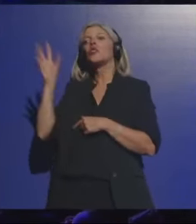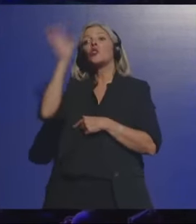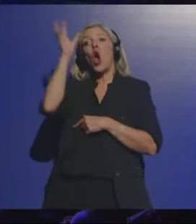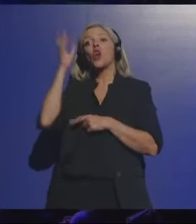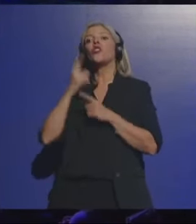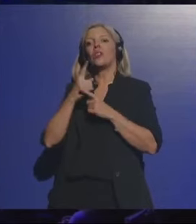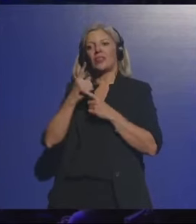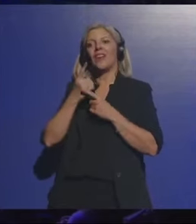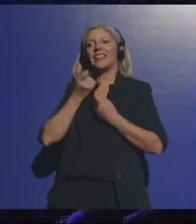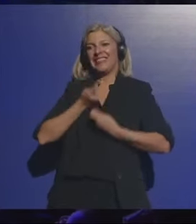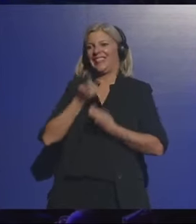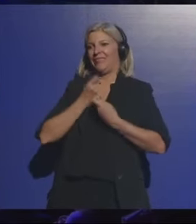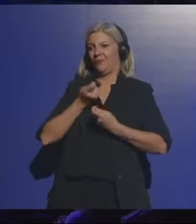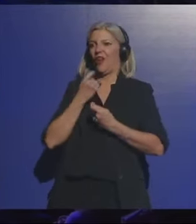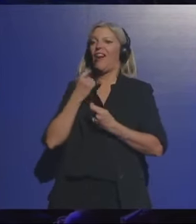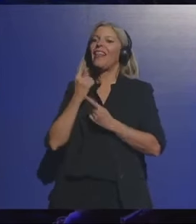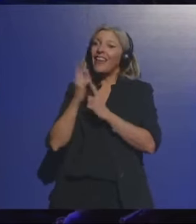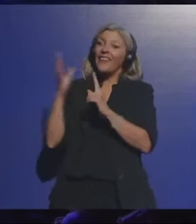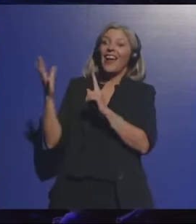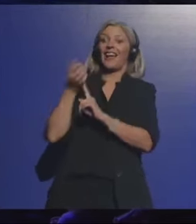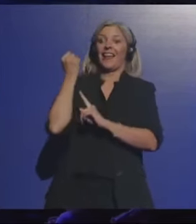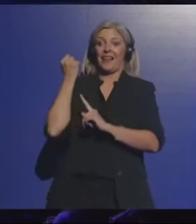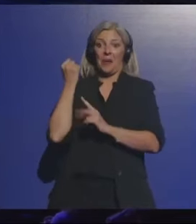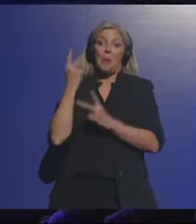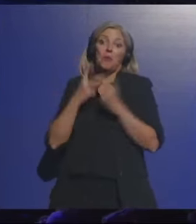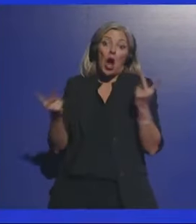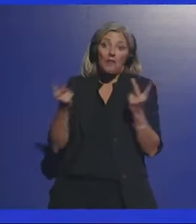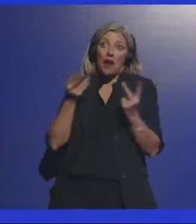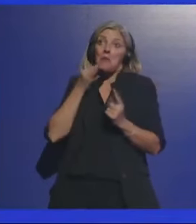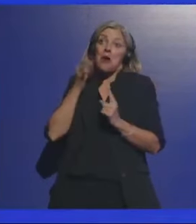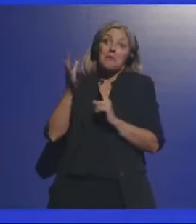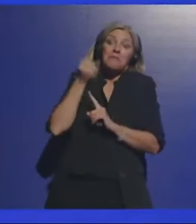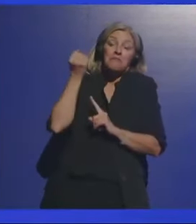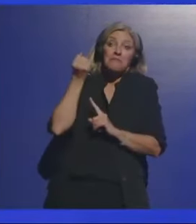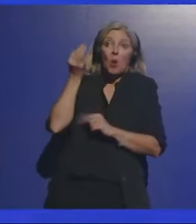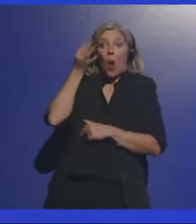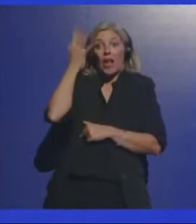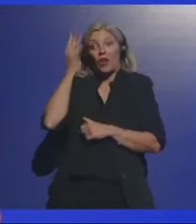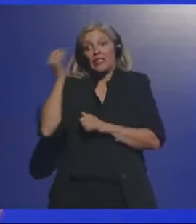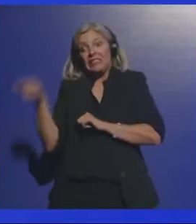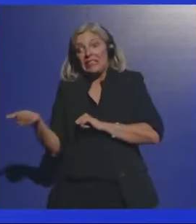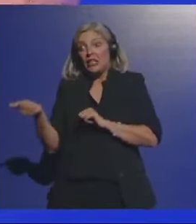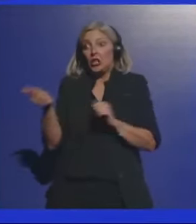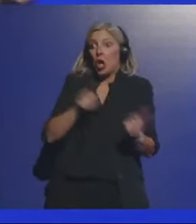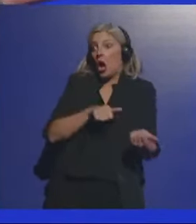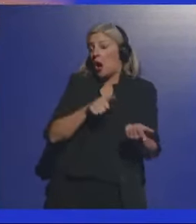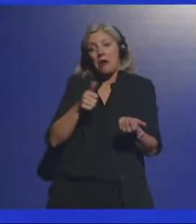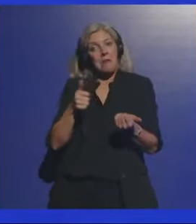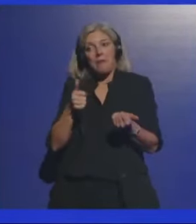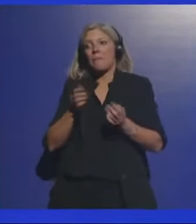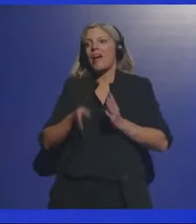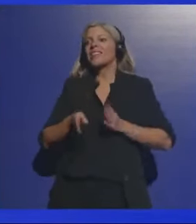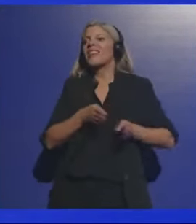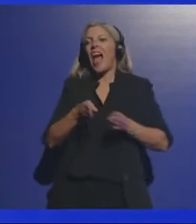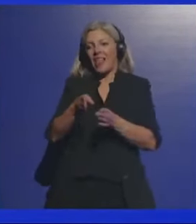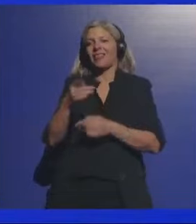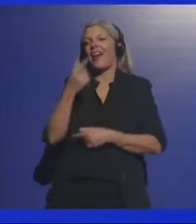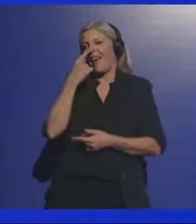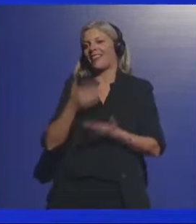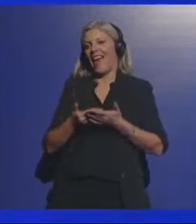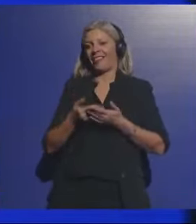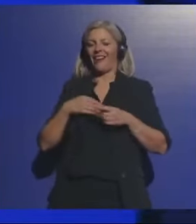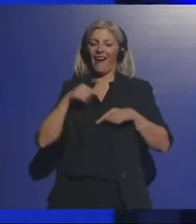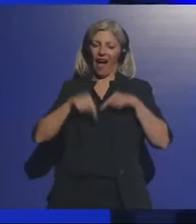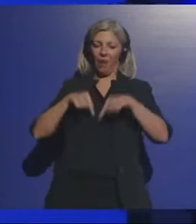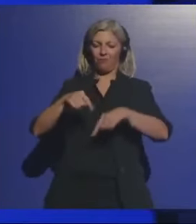vanno coltivati si cerca di raggiungerli ci si può riuscire Non ci si può riuscire Ma di sicuro si sta percorrendo una strada che appartiene alle nostre